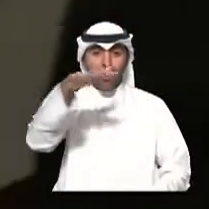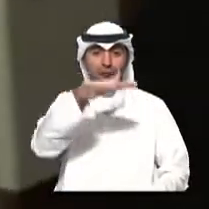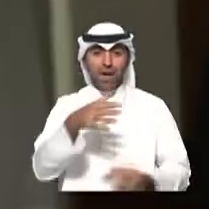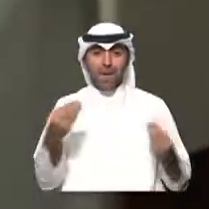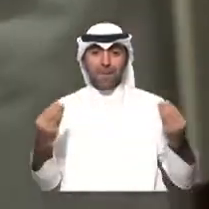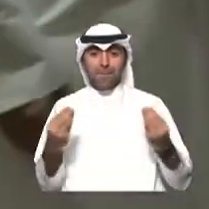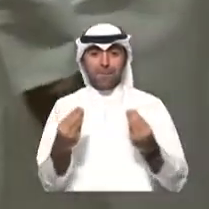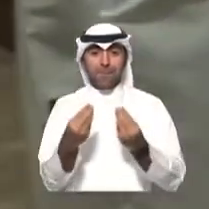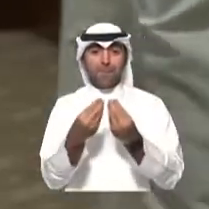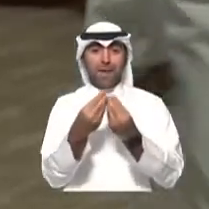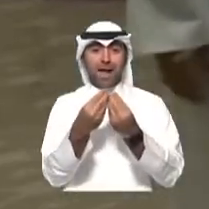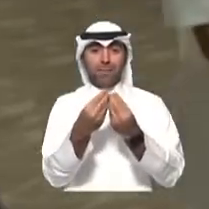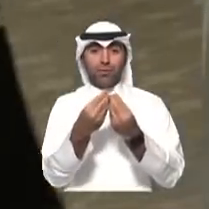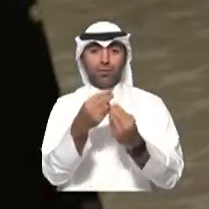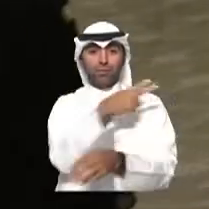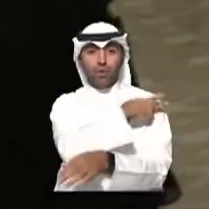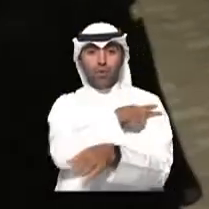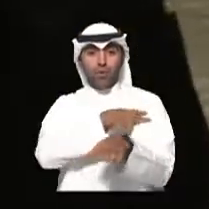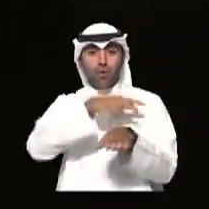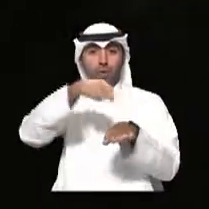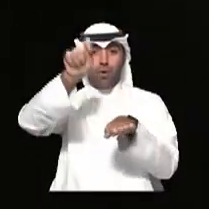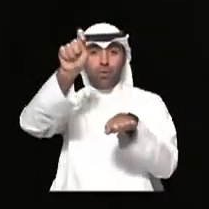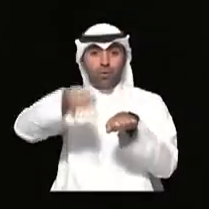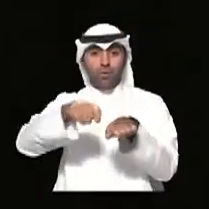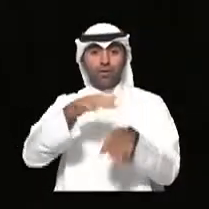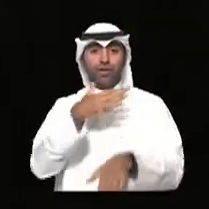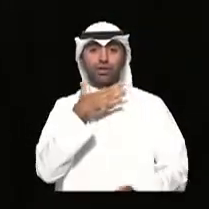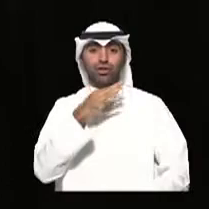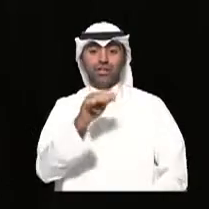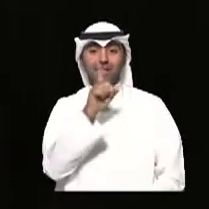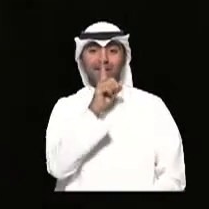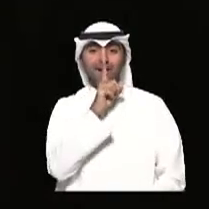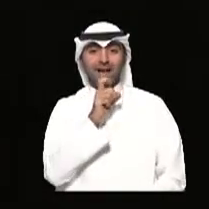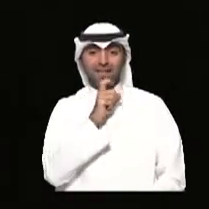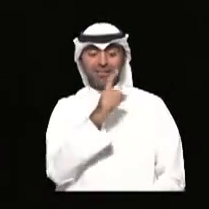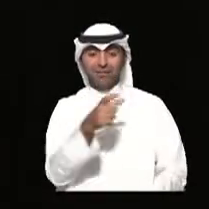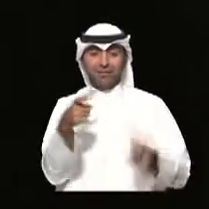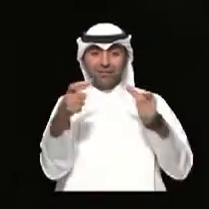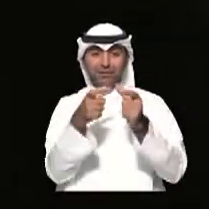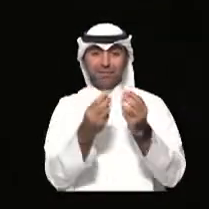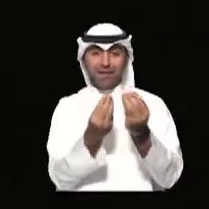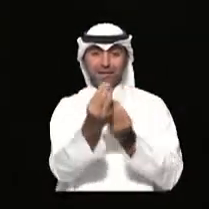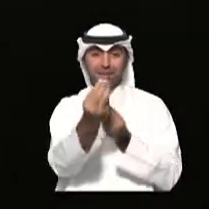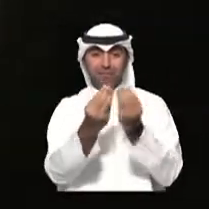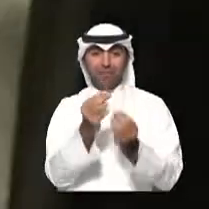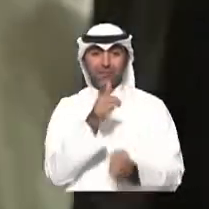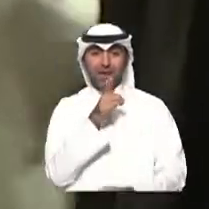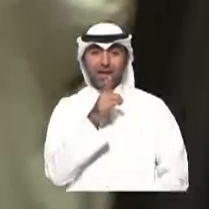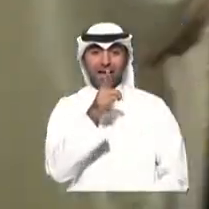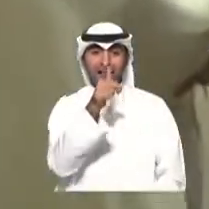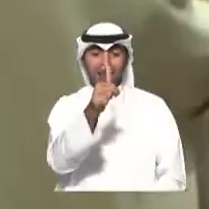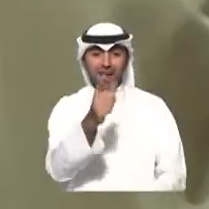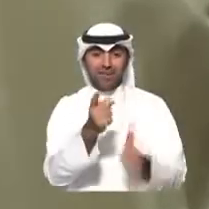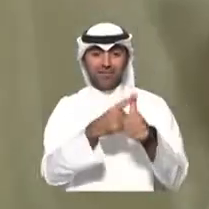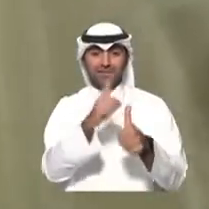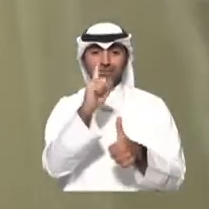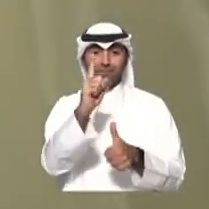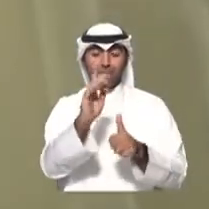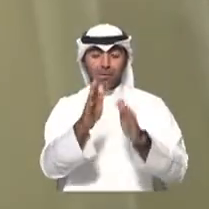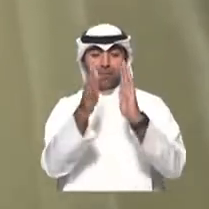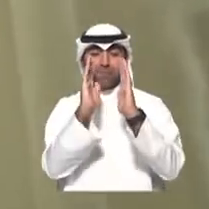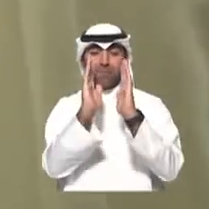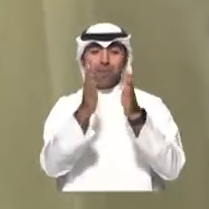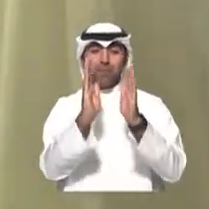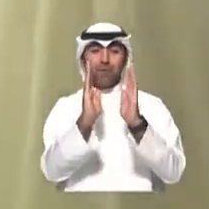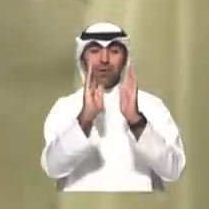مستهل المباحثات تقدم رئيس مجلس الأمة مرزوق علي الغانم بالتهنئة الصادقة للجانب القطري على